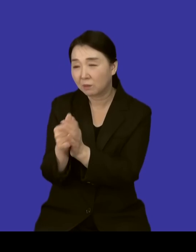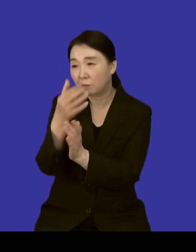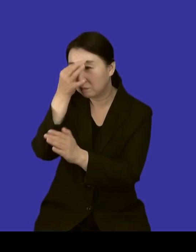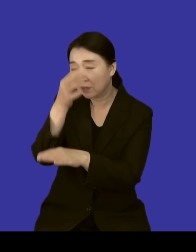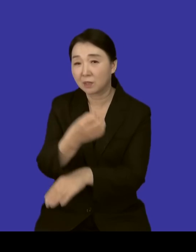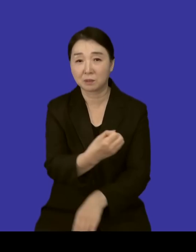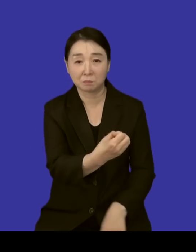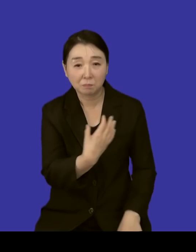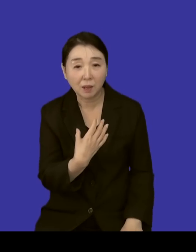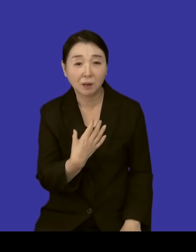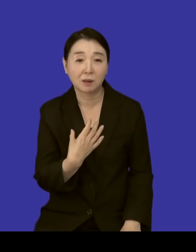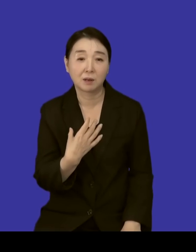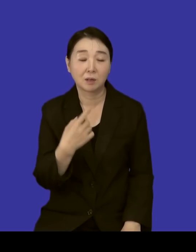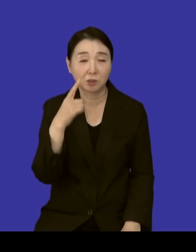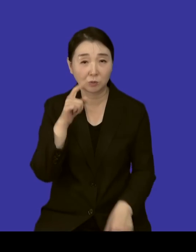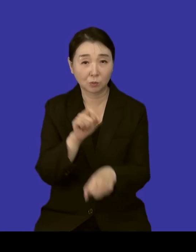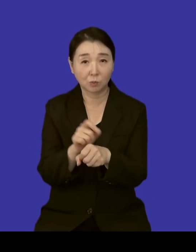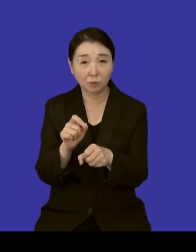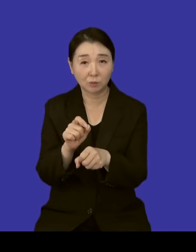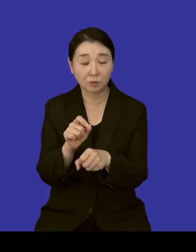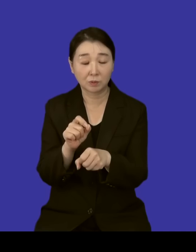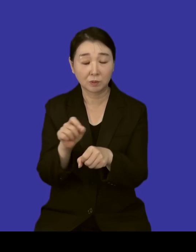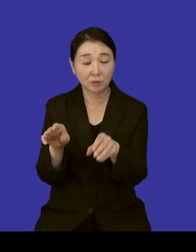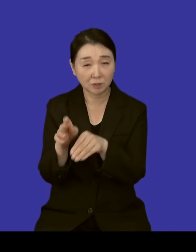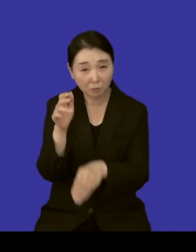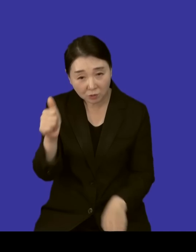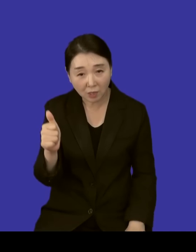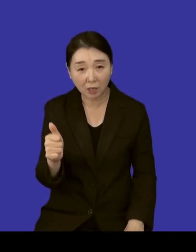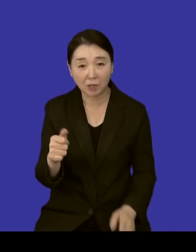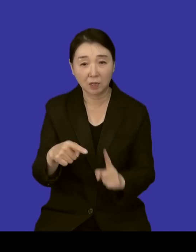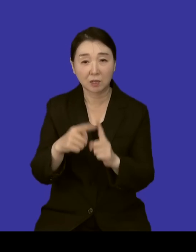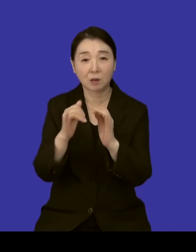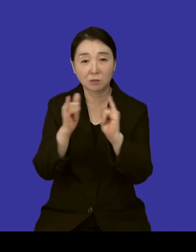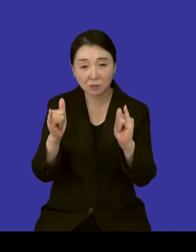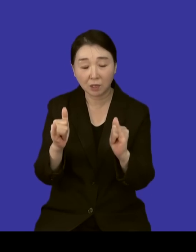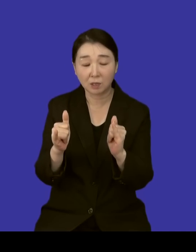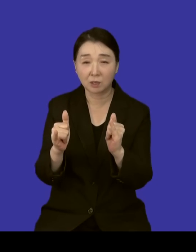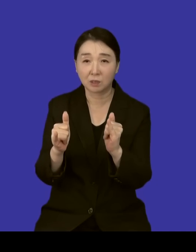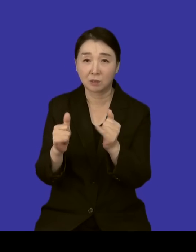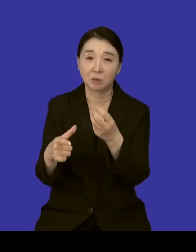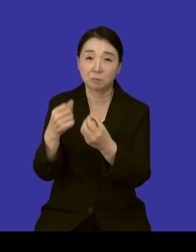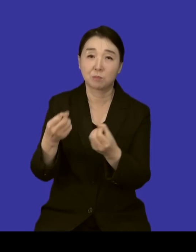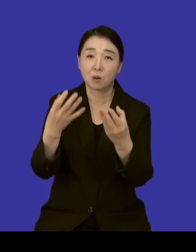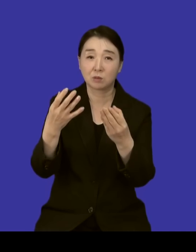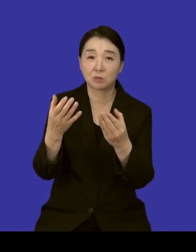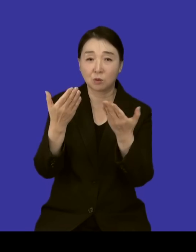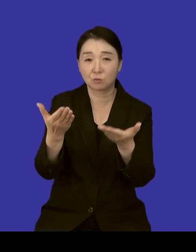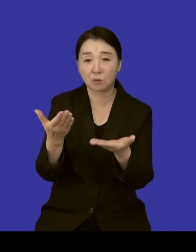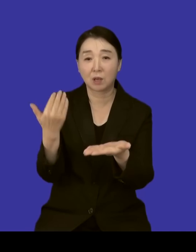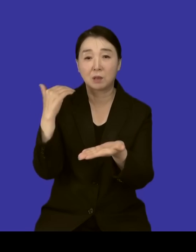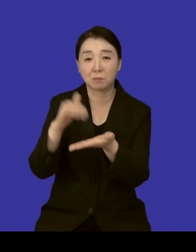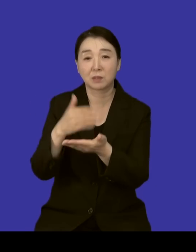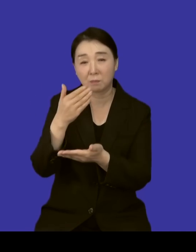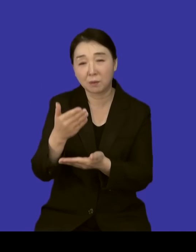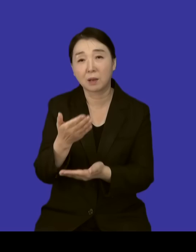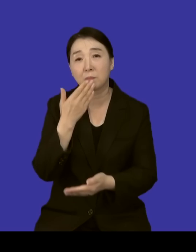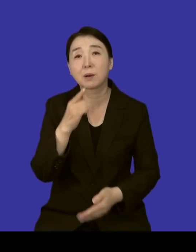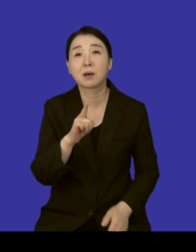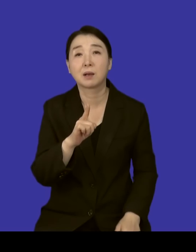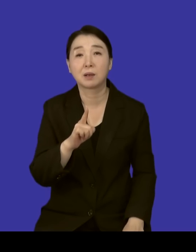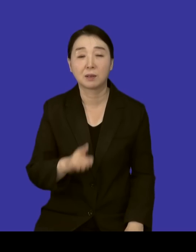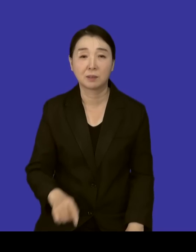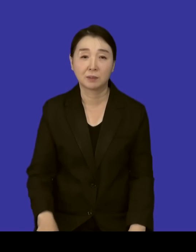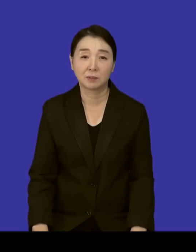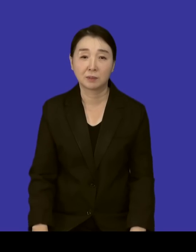이제 사무장하고 간호사들 명절 휴가 다 반납시켜서 그렇게 치를 수 있다고.